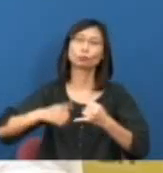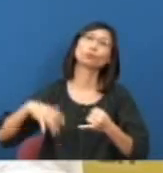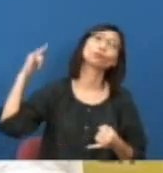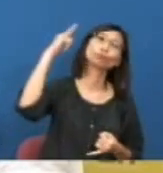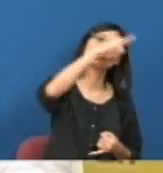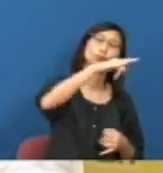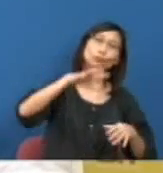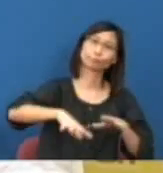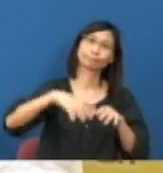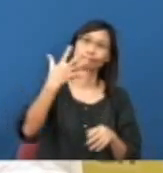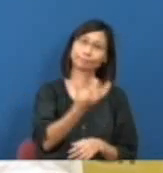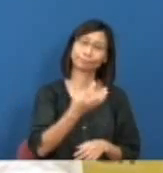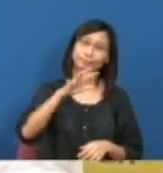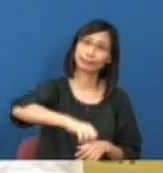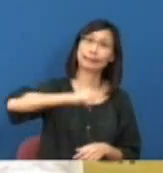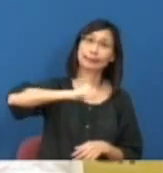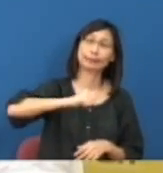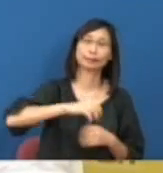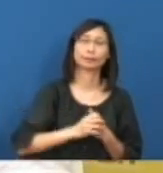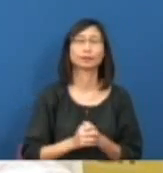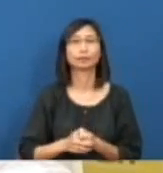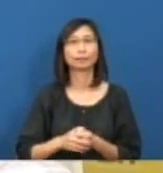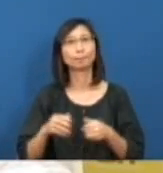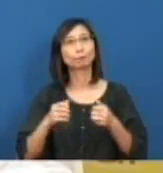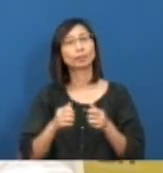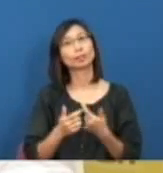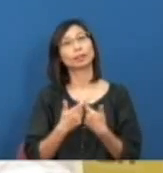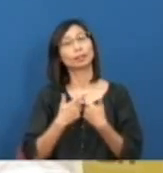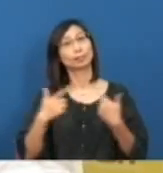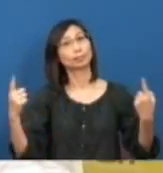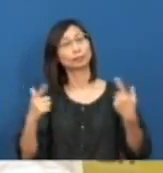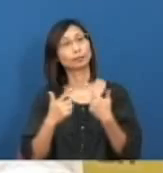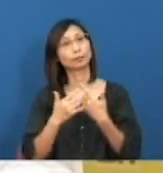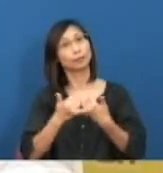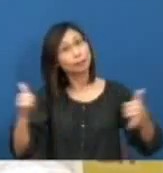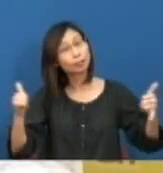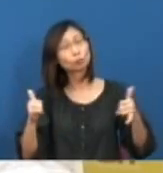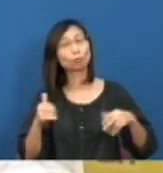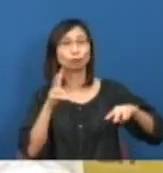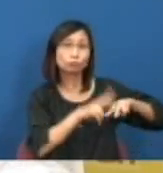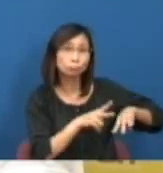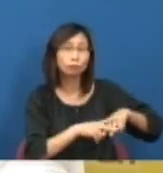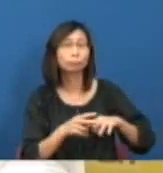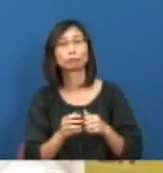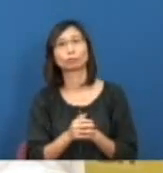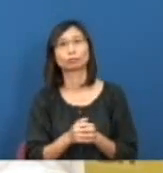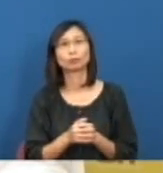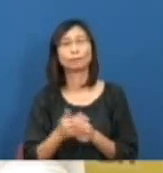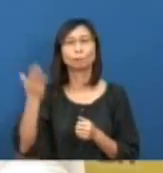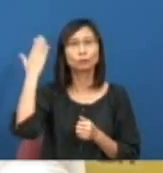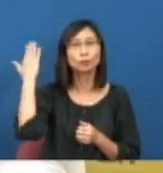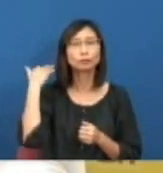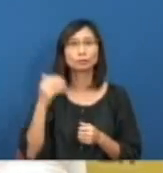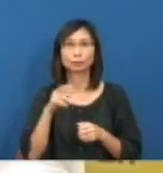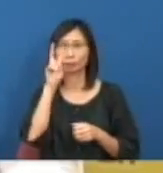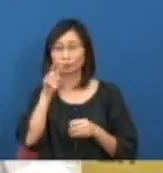就退黨，咁就脱離中共。咁亦都有佢當年有好多人咧，就睇佢